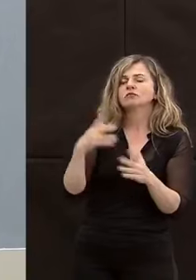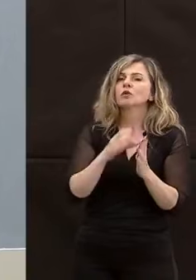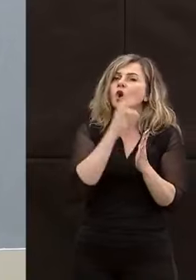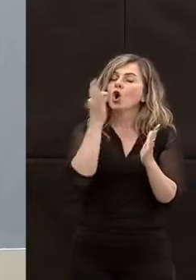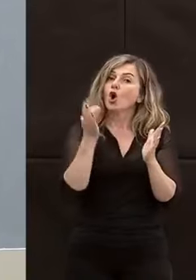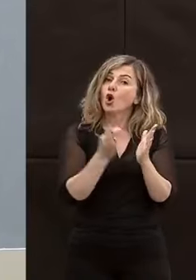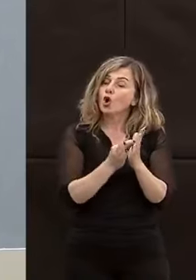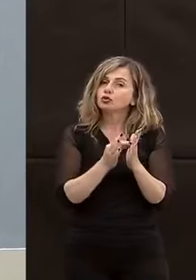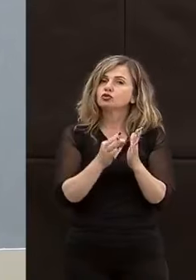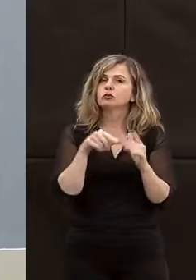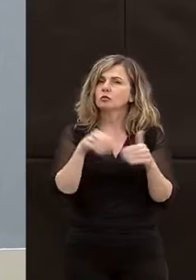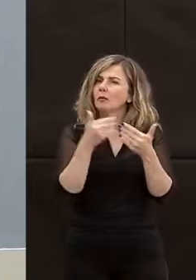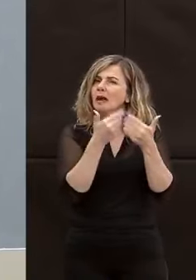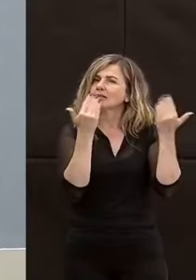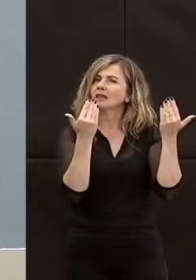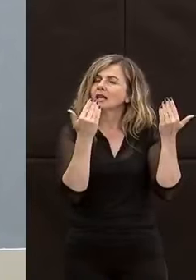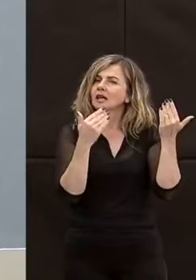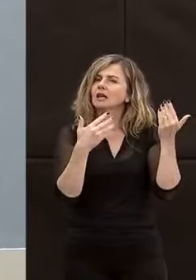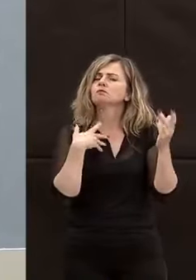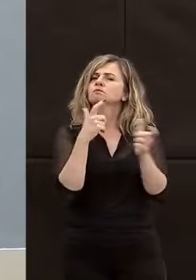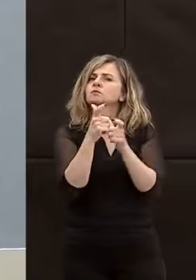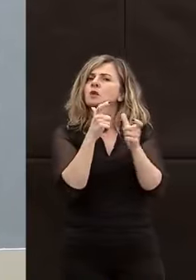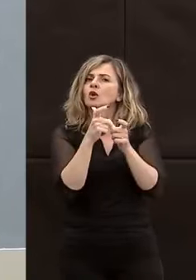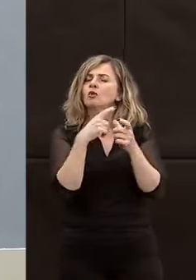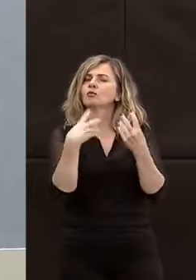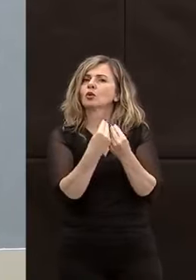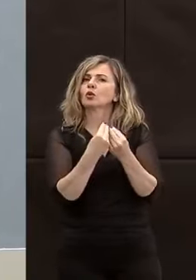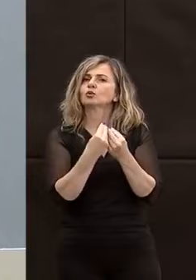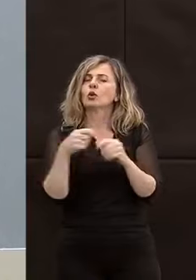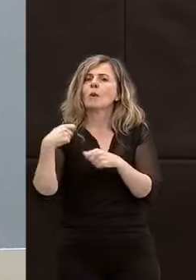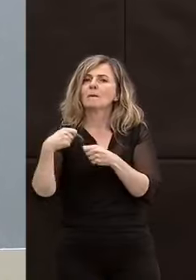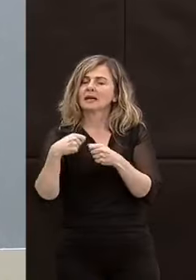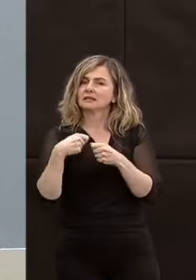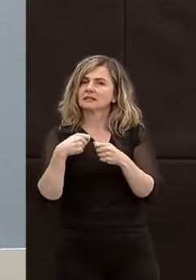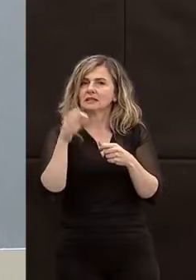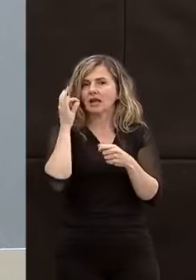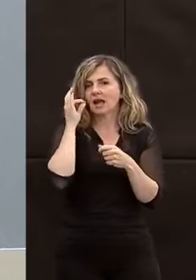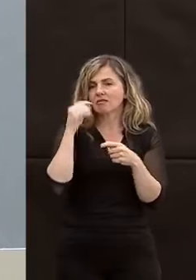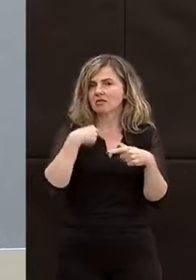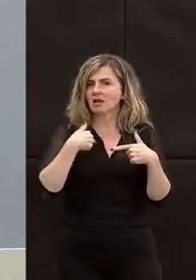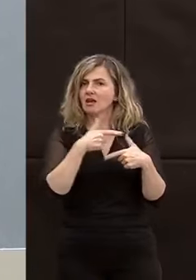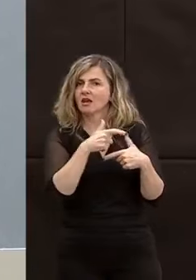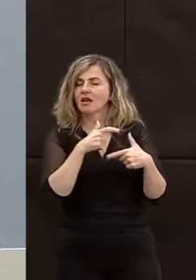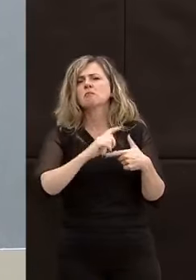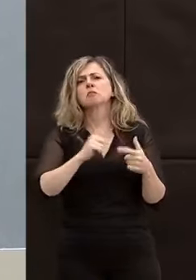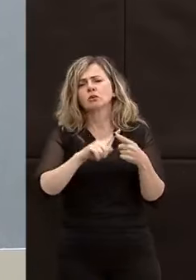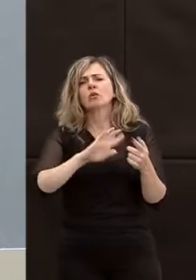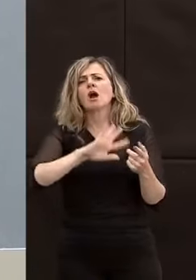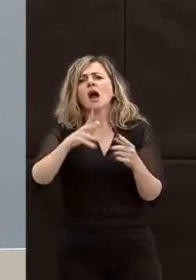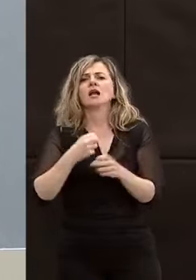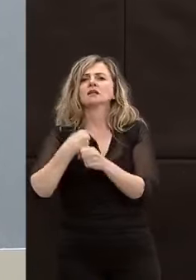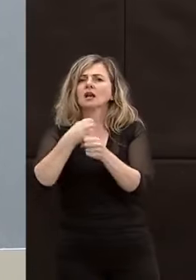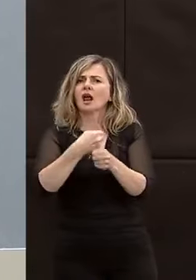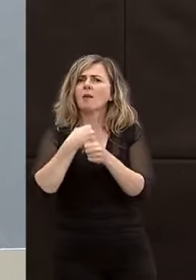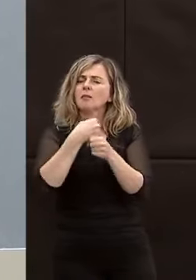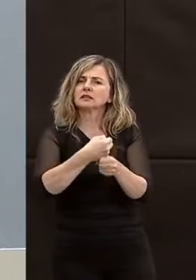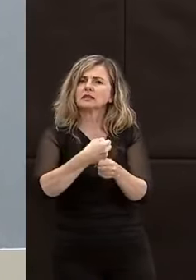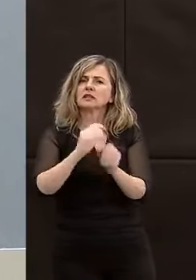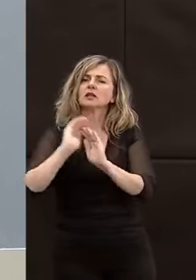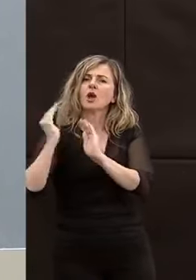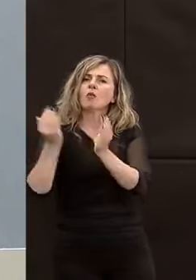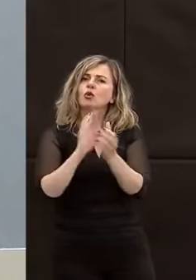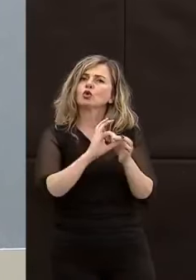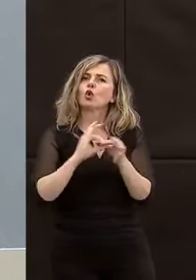possibilità questa mattina oltre che di un confronto con il presidente stesso anche con altri rappresentanti del mondo